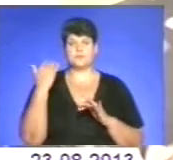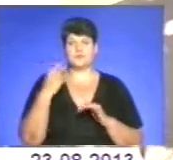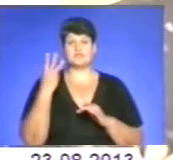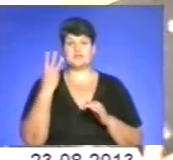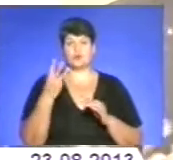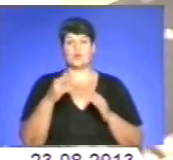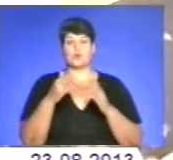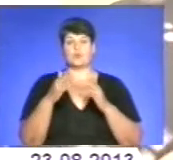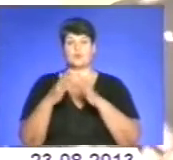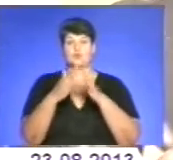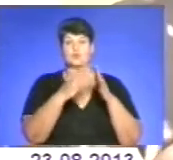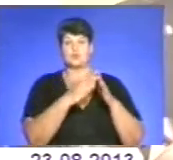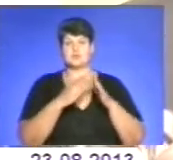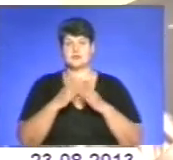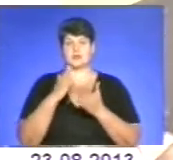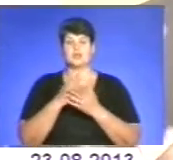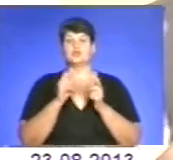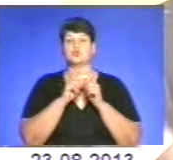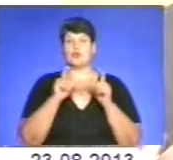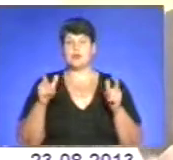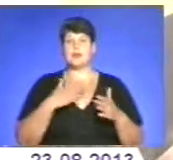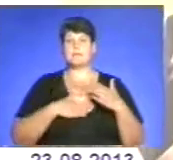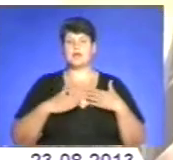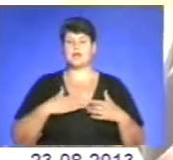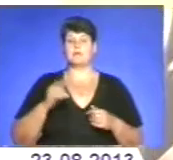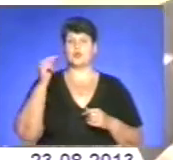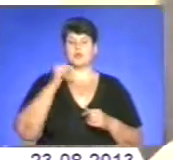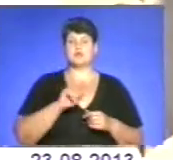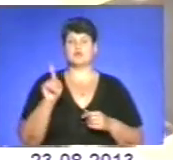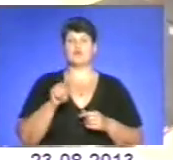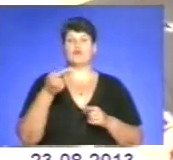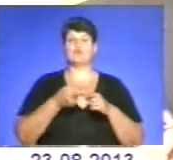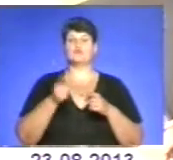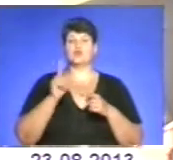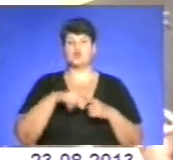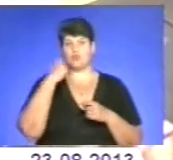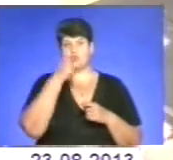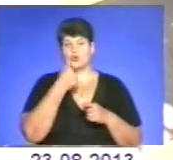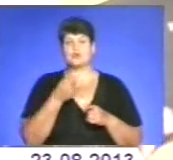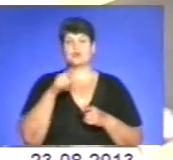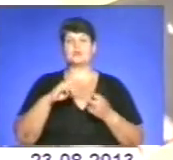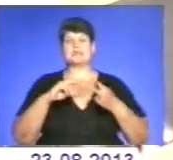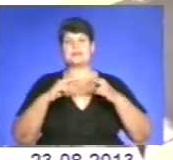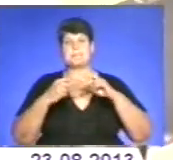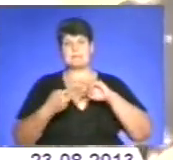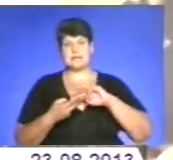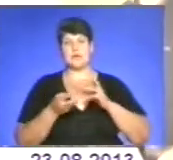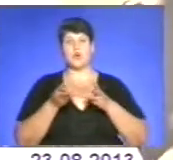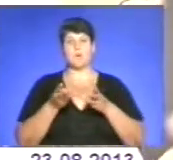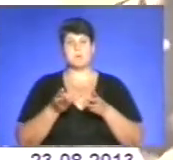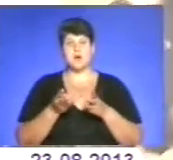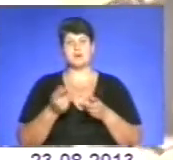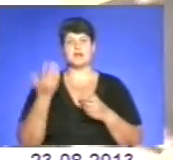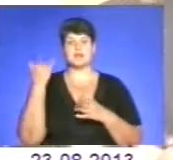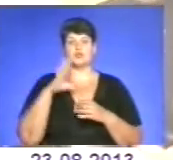знаходиться школа. Але приємно те, що вже в цьому році тут замінено опалення. Якщо раніше тут були